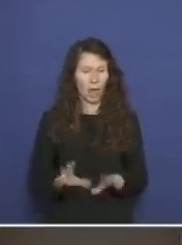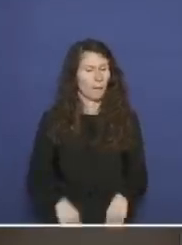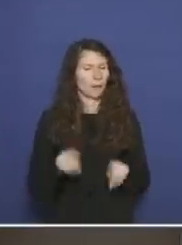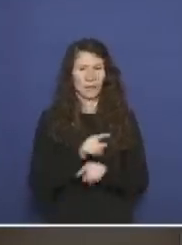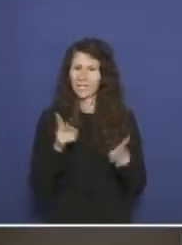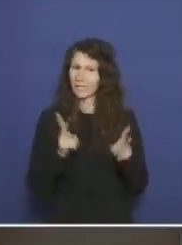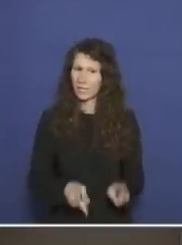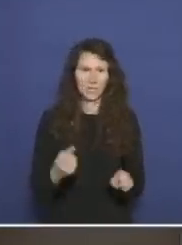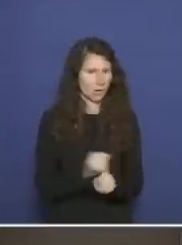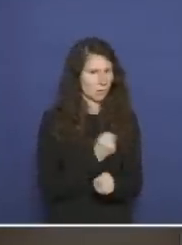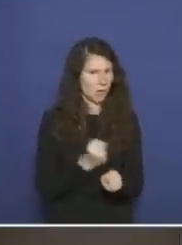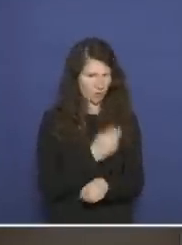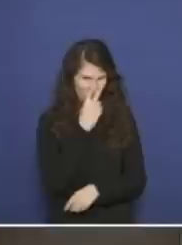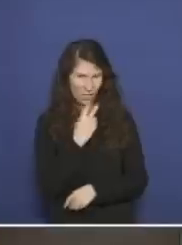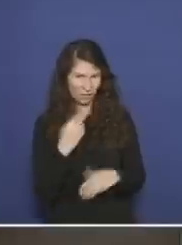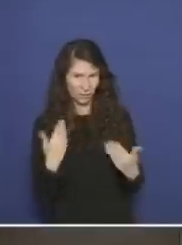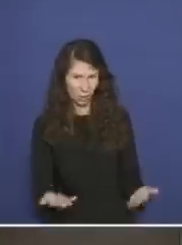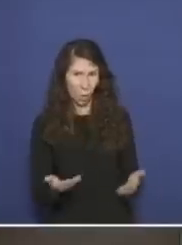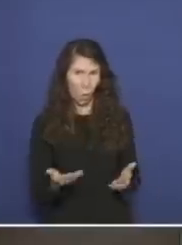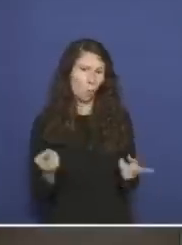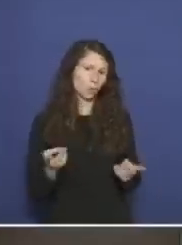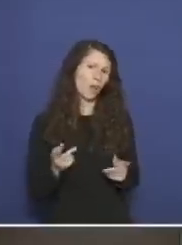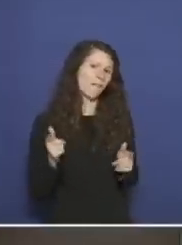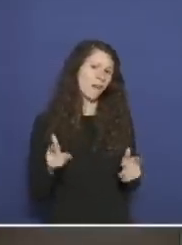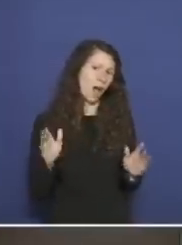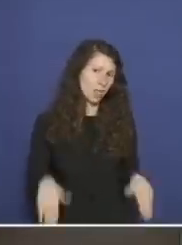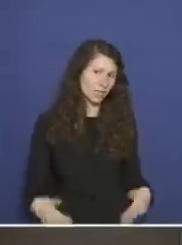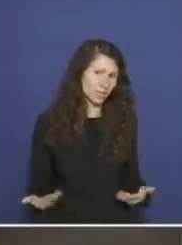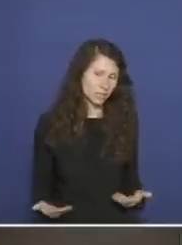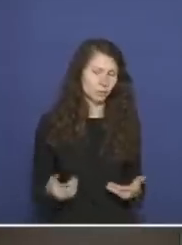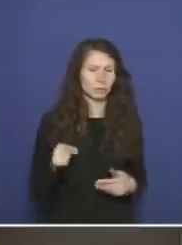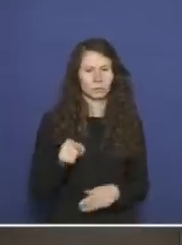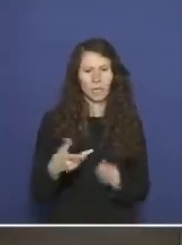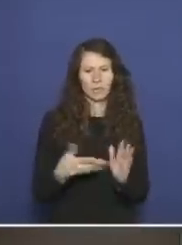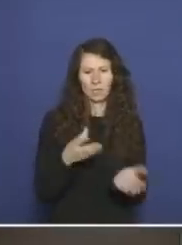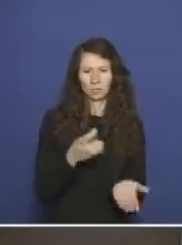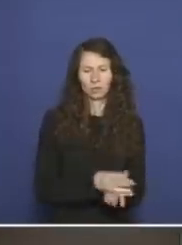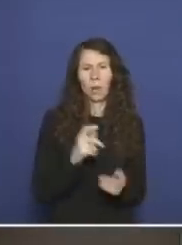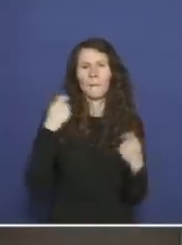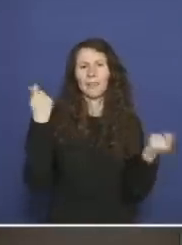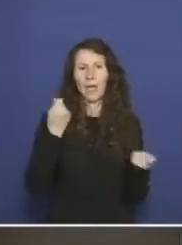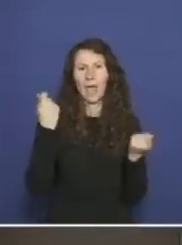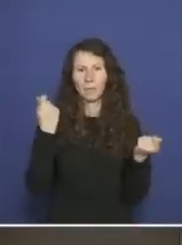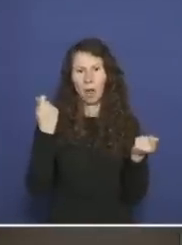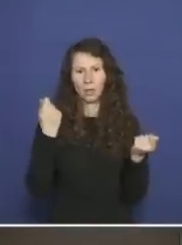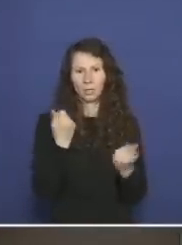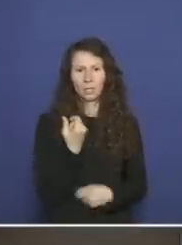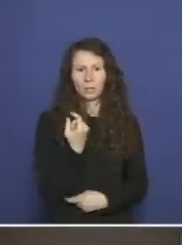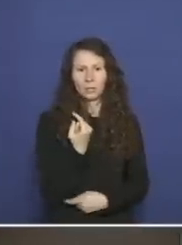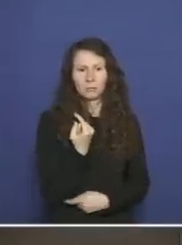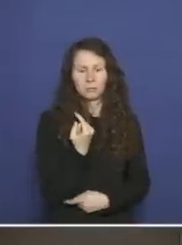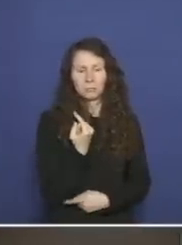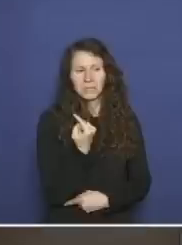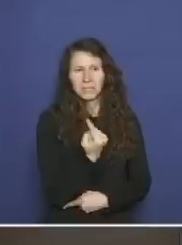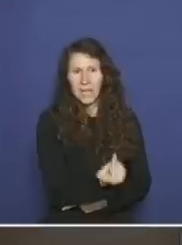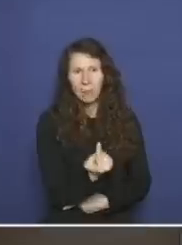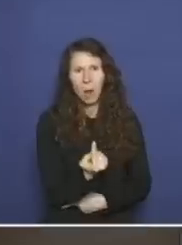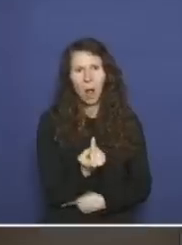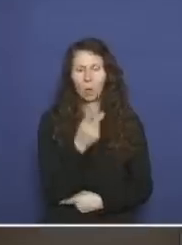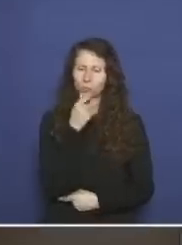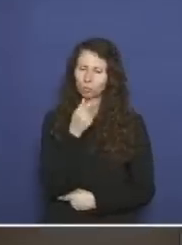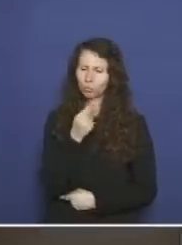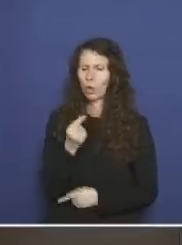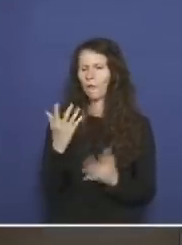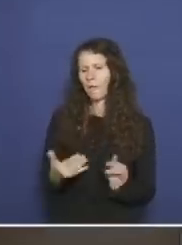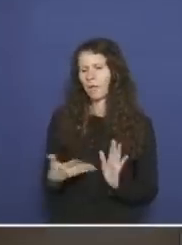dass nicht die Betreiber dieser Corona-Teststellen einfach nicht selber angeben können, wie viele Tests sie gemacht haben